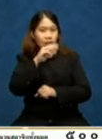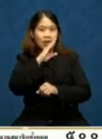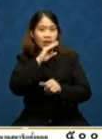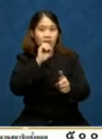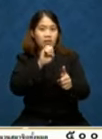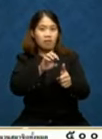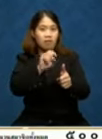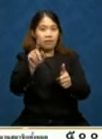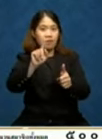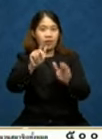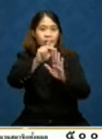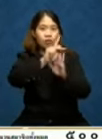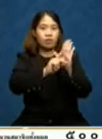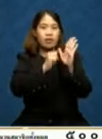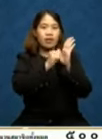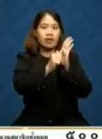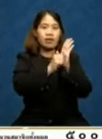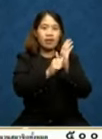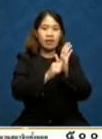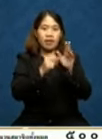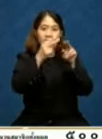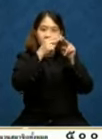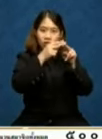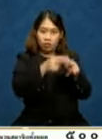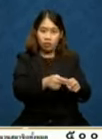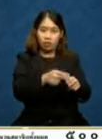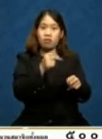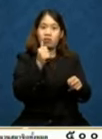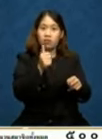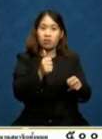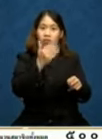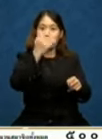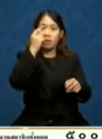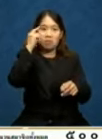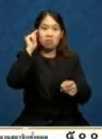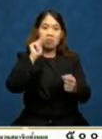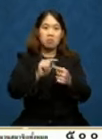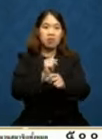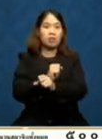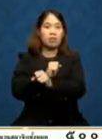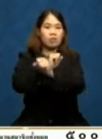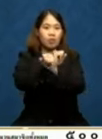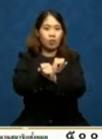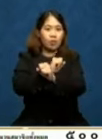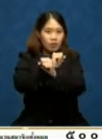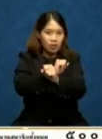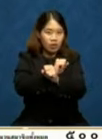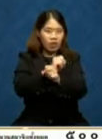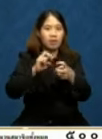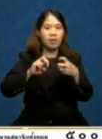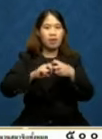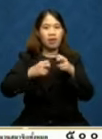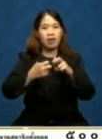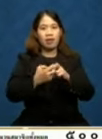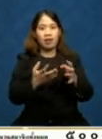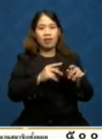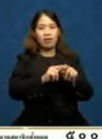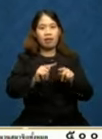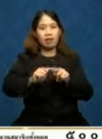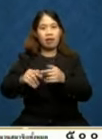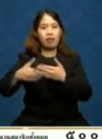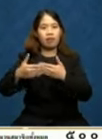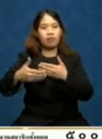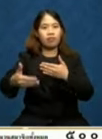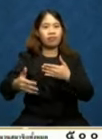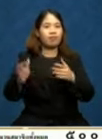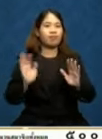แก้กฎหมายให้มีความเฉพาะและเจาะจงมากยิ่งขึ้นเพื่อป้องกันการส่งต่อพฤติกรรมความรุนแรงไปยังรุ่นถัดๆไป